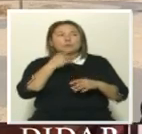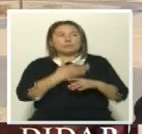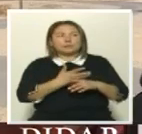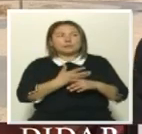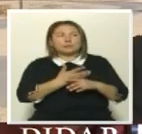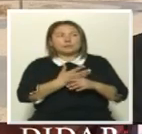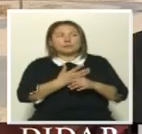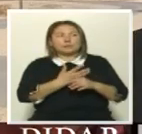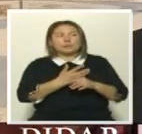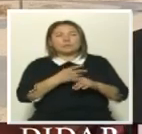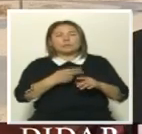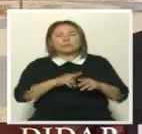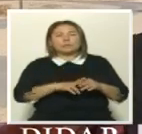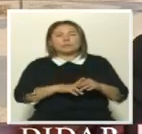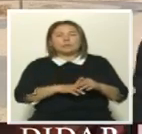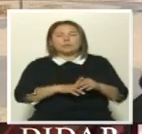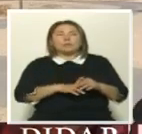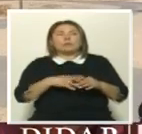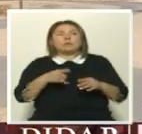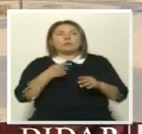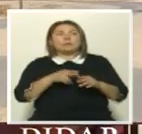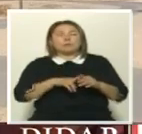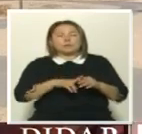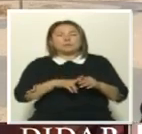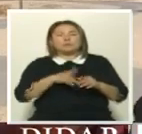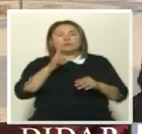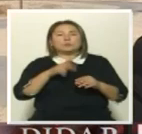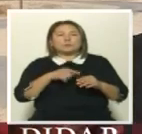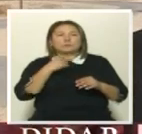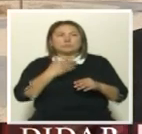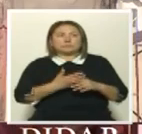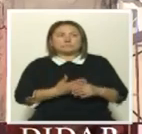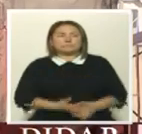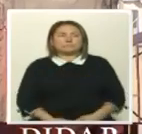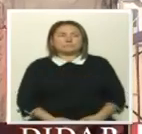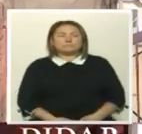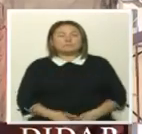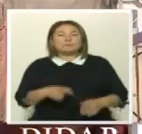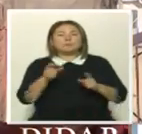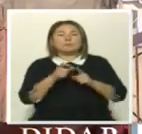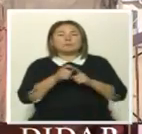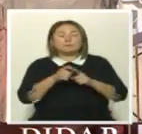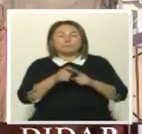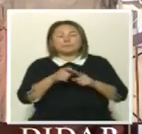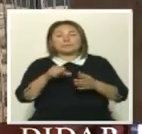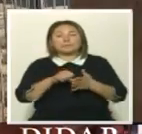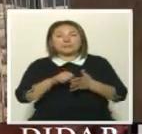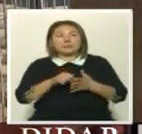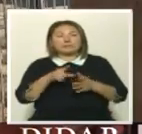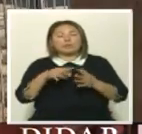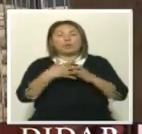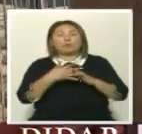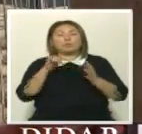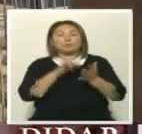мы планируем обеспечить в течение месяца подрядная организация уже определена по словам представителей власти села ваули